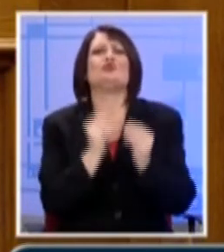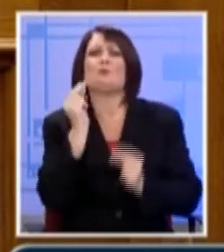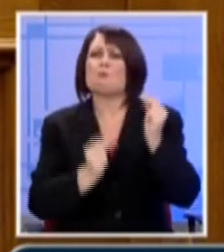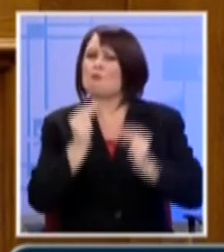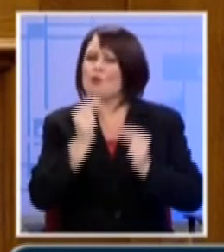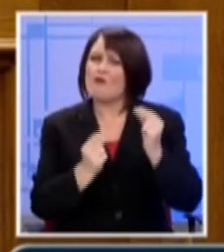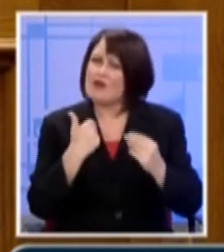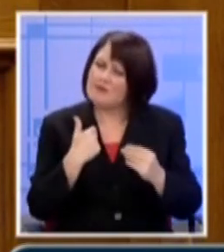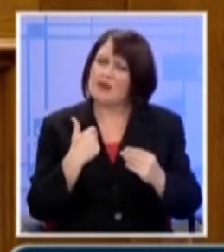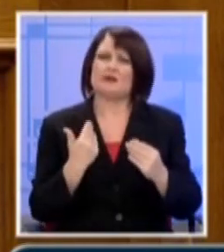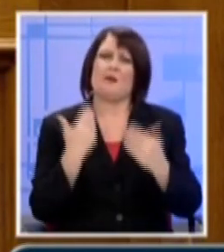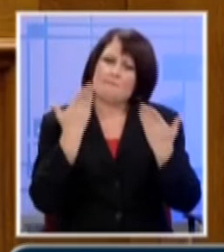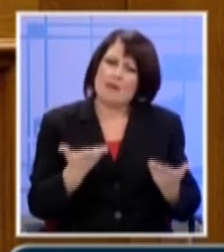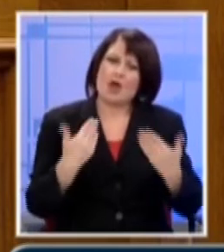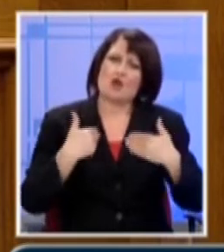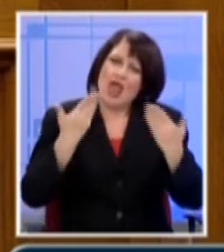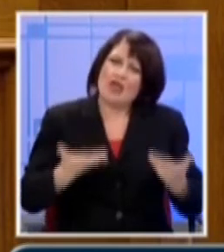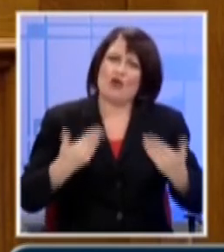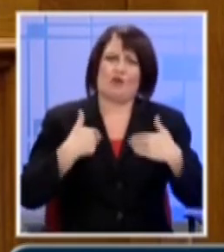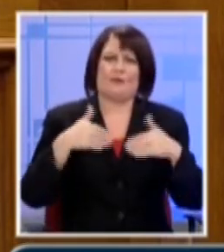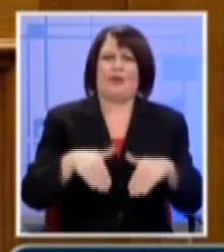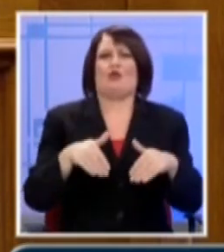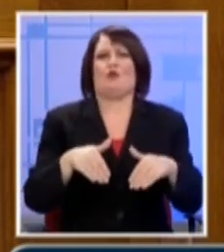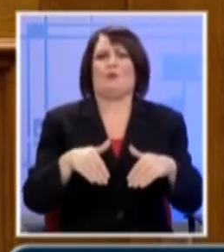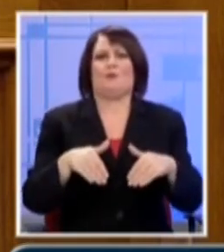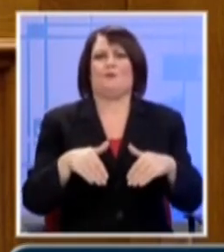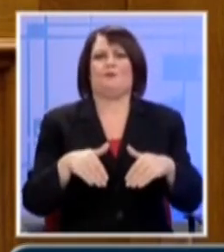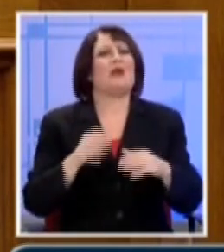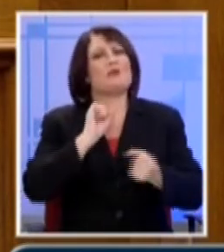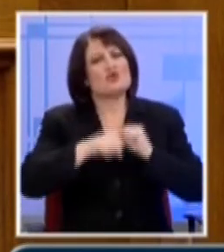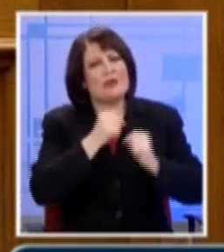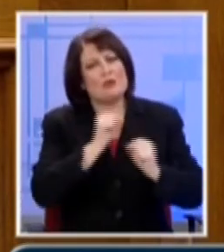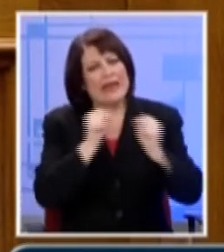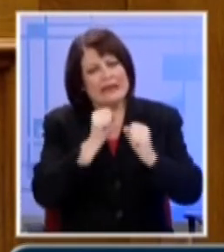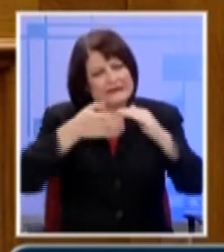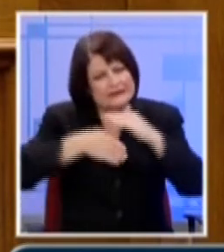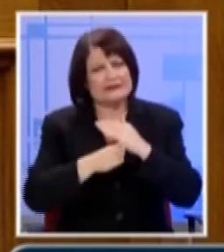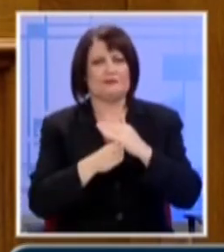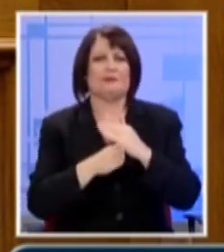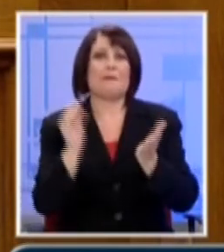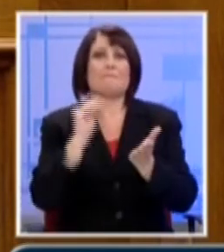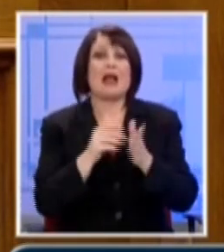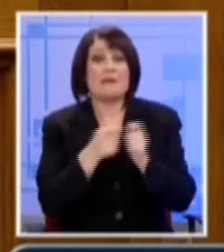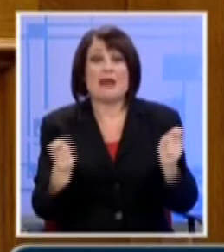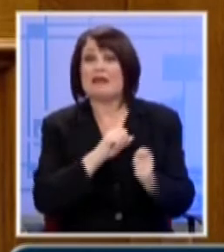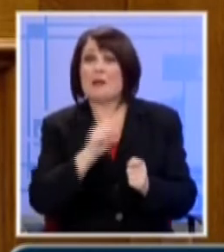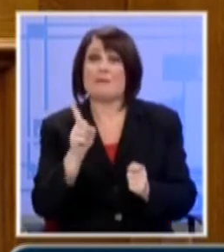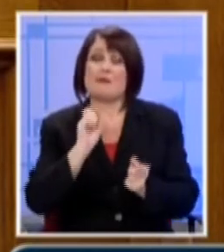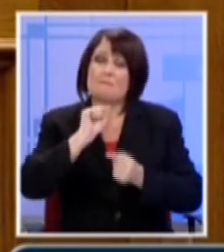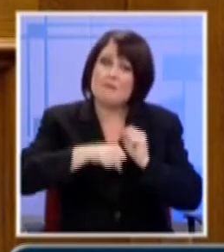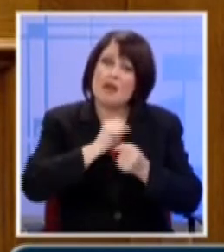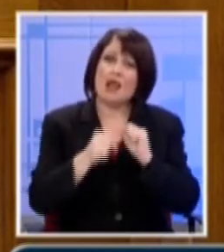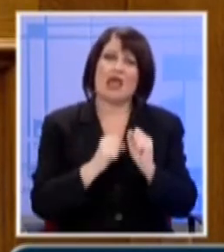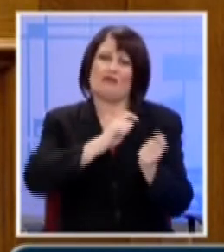και στην προσπάθεια της χώρας για την έξοδο από την κρίση. Παρόντες στον αγώνα για να μην ληφθούν άλλα μέτρα, για να αλλάξει